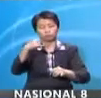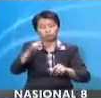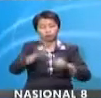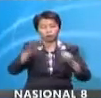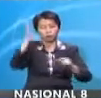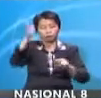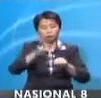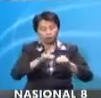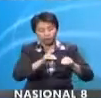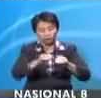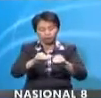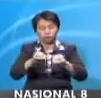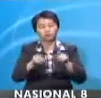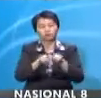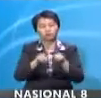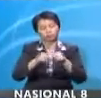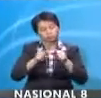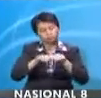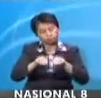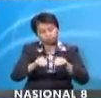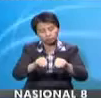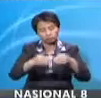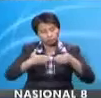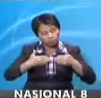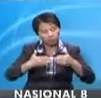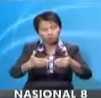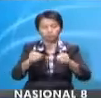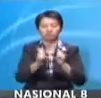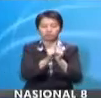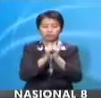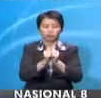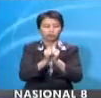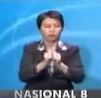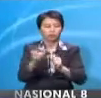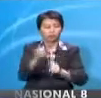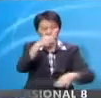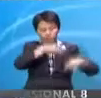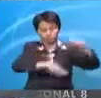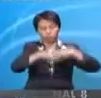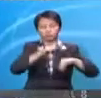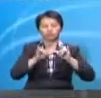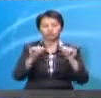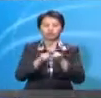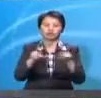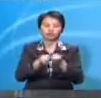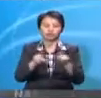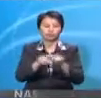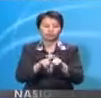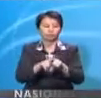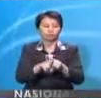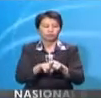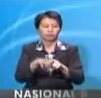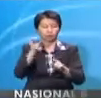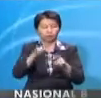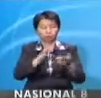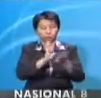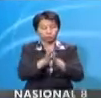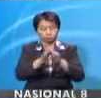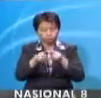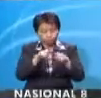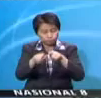akan bergerak bersama, moving together, yang mengambil keuntungan yang sama. Akan terjadi